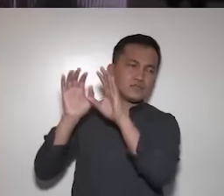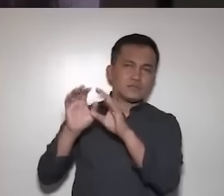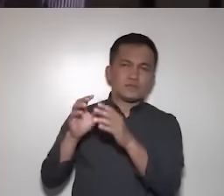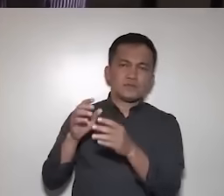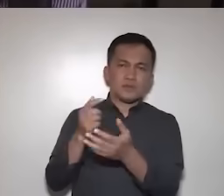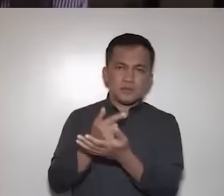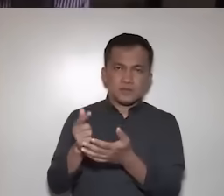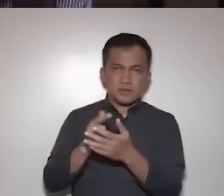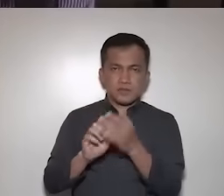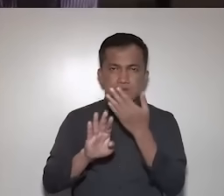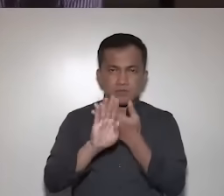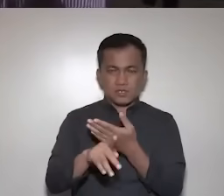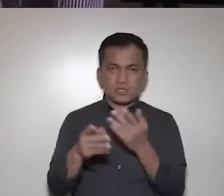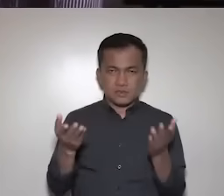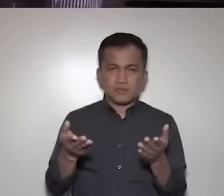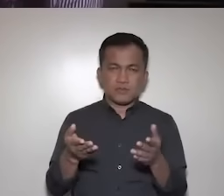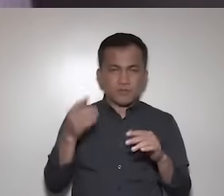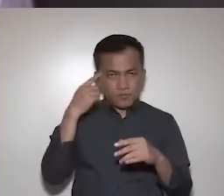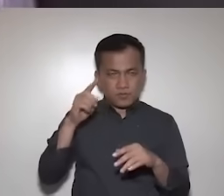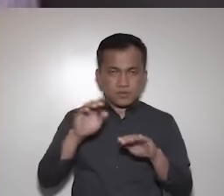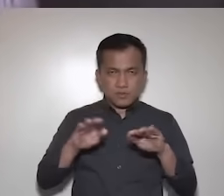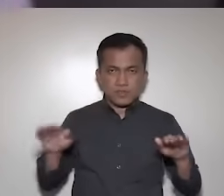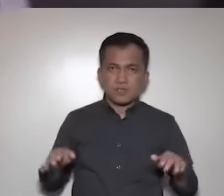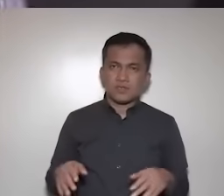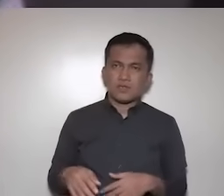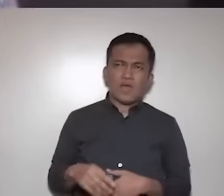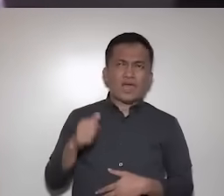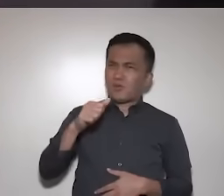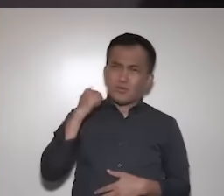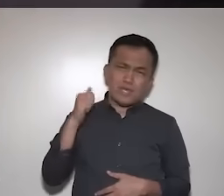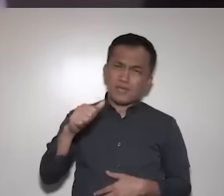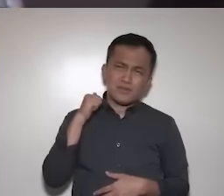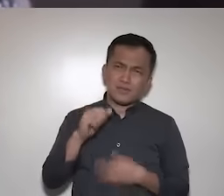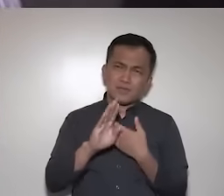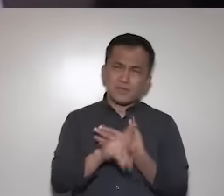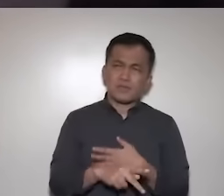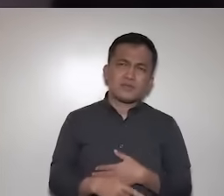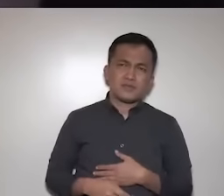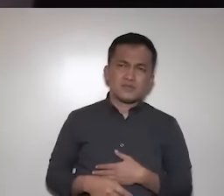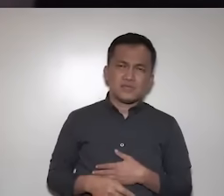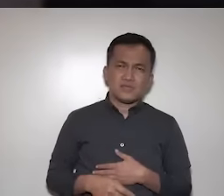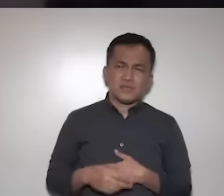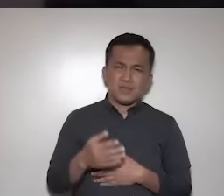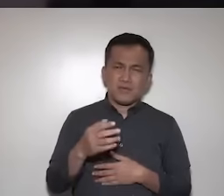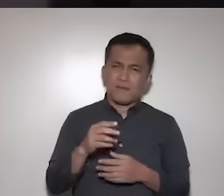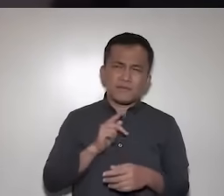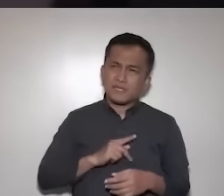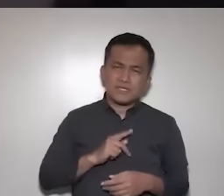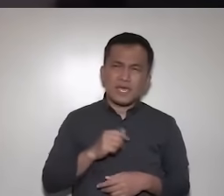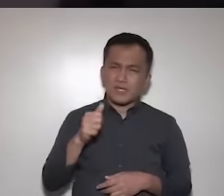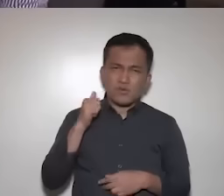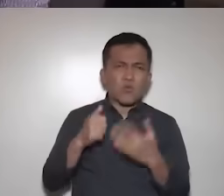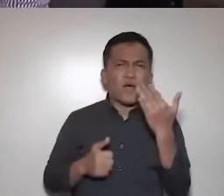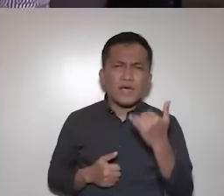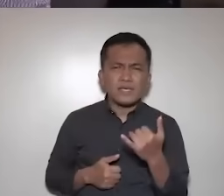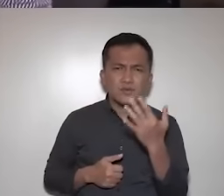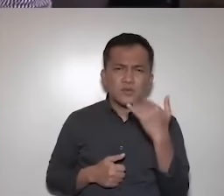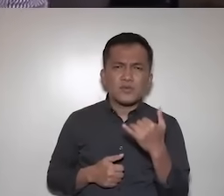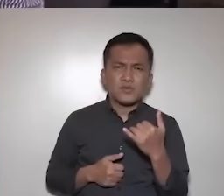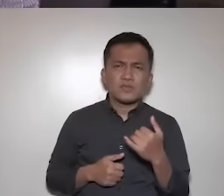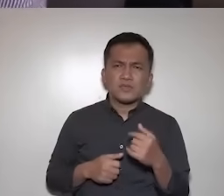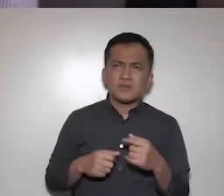basurahan. Magbalikan na kayo lang sa bata. Ayoko na talaga makipagbalikan sa kanya. Sana, dahil, please, ayoko na, sir.